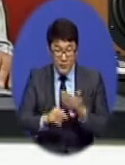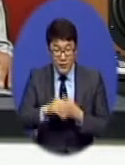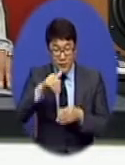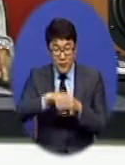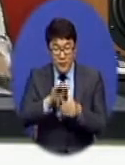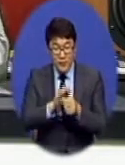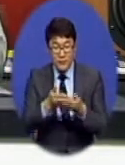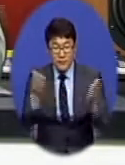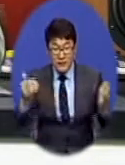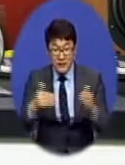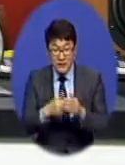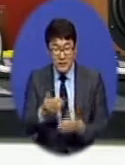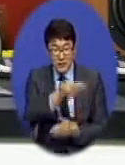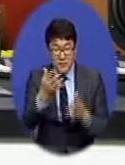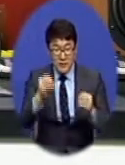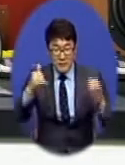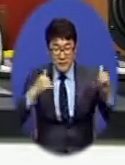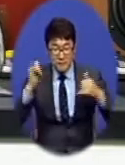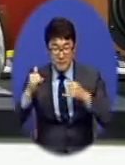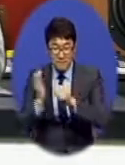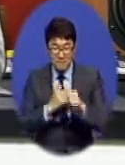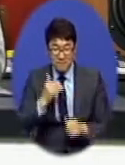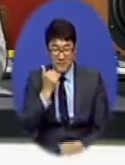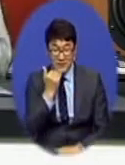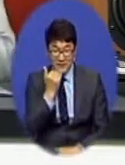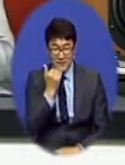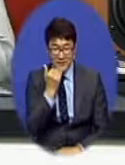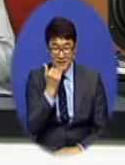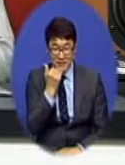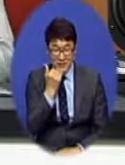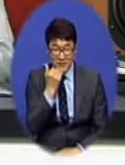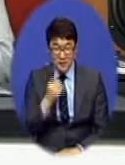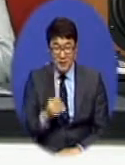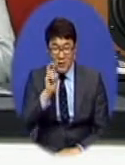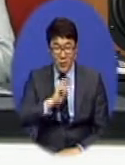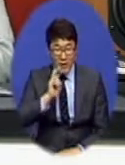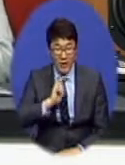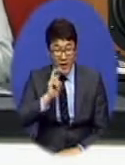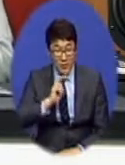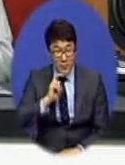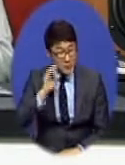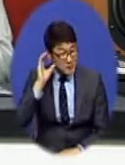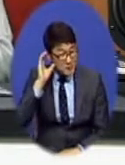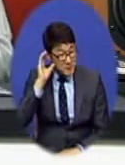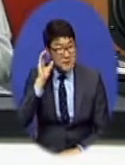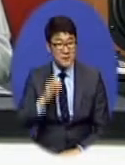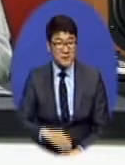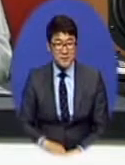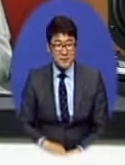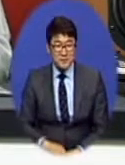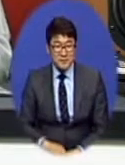투표가 완료됩니다. 시청자 자. 여러분들의 많은 투표 기다리고요. 네, 저 양은하님 예예 네. 양은하님이 부릅니다.